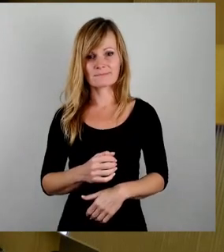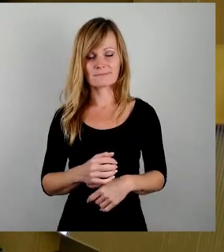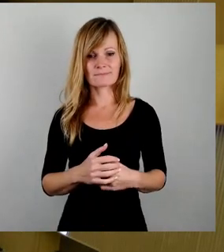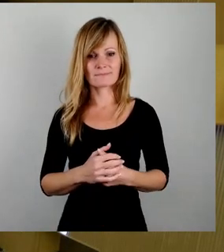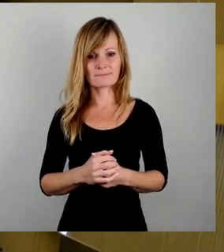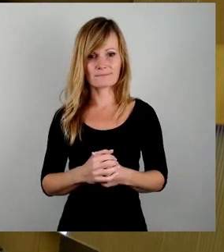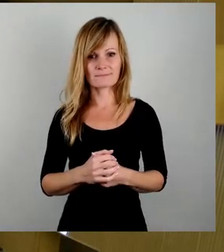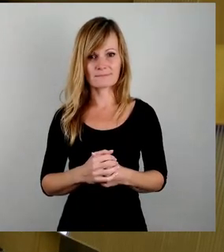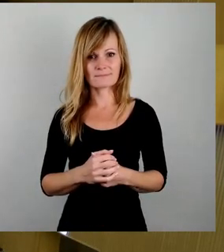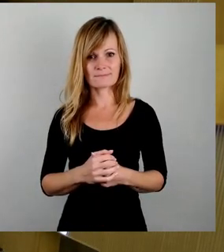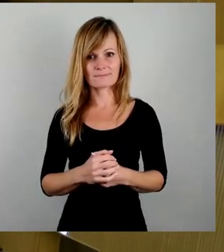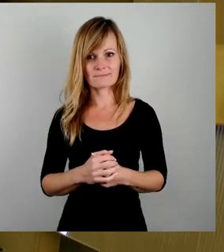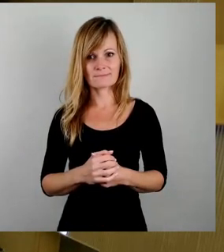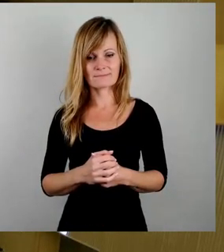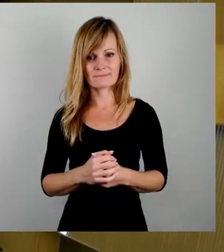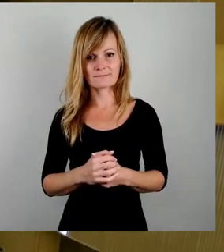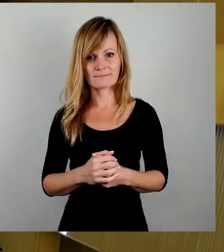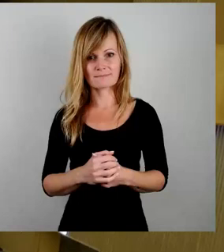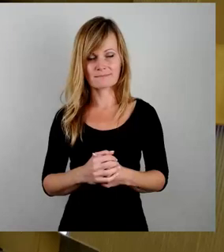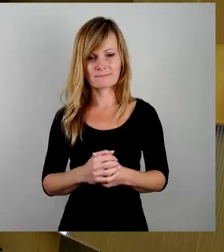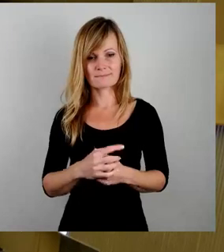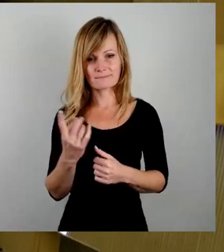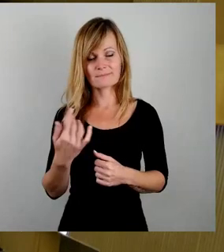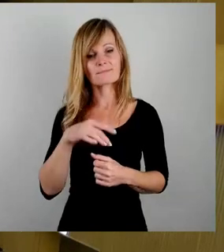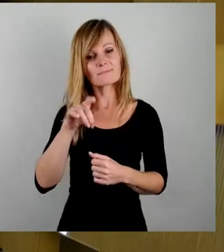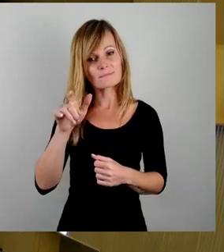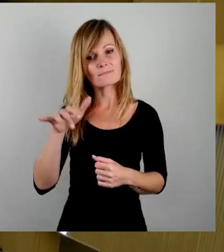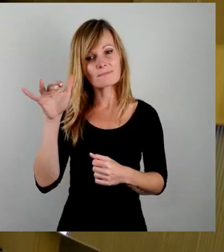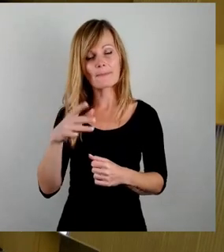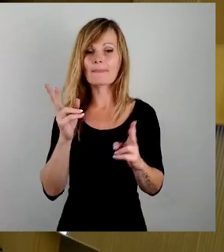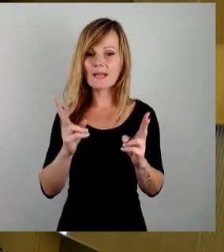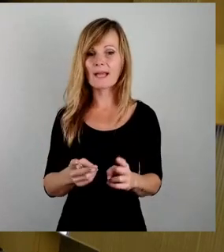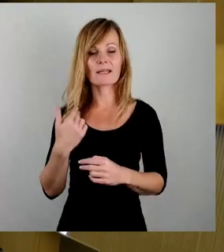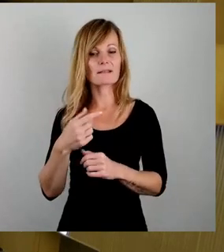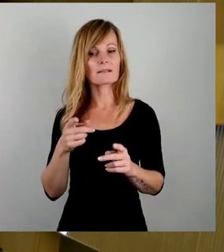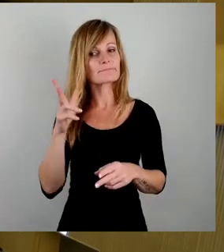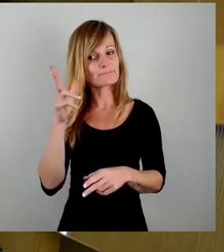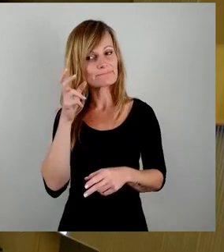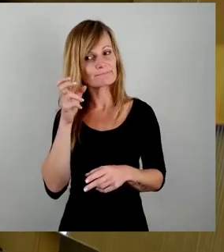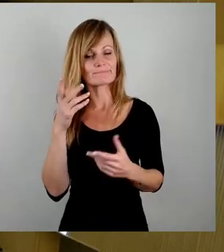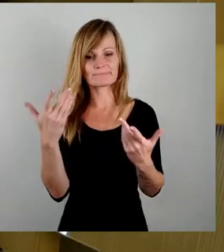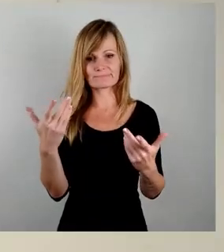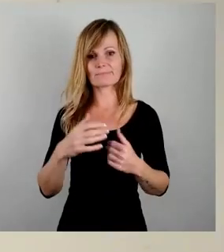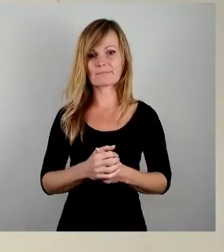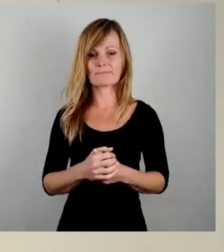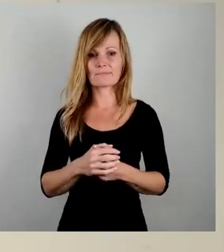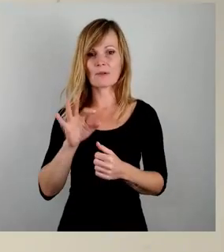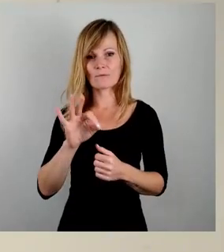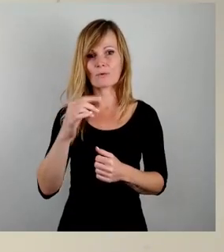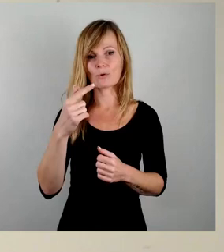Recht, dass man hier aufmerksam zuhört. Auch das gilt auch für einen Thilo Kießling.